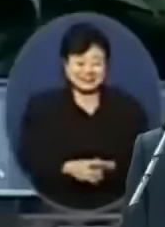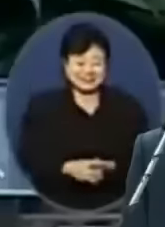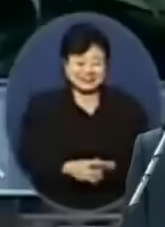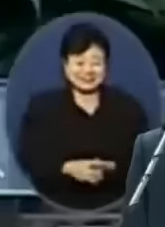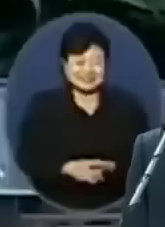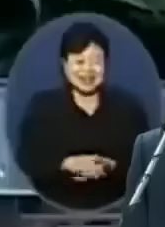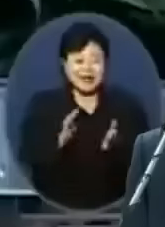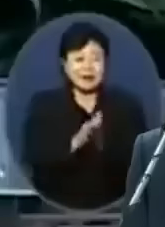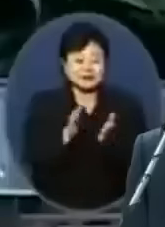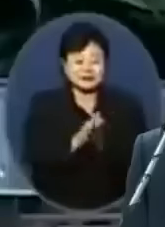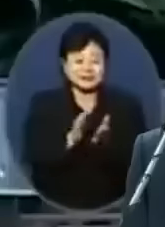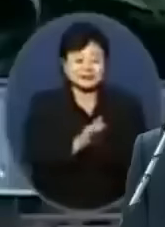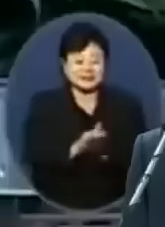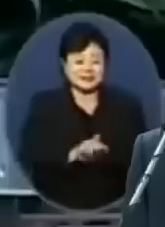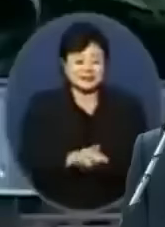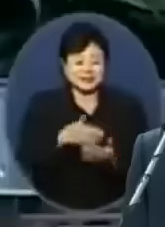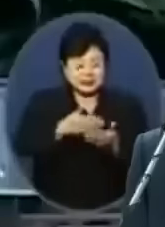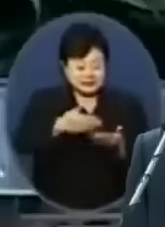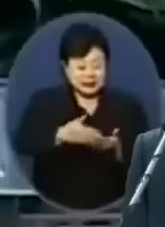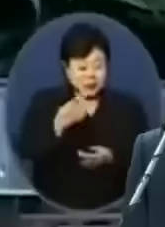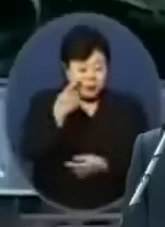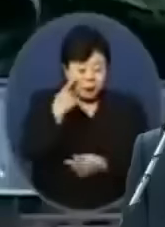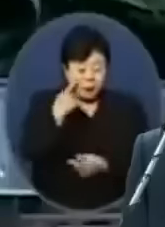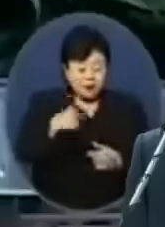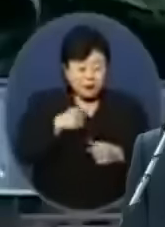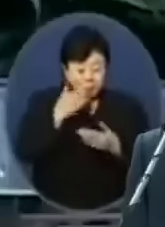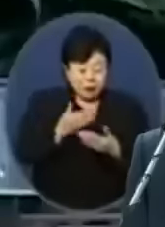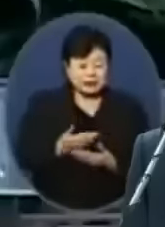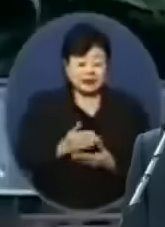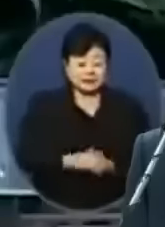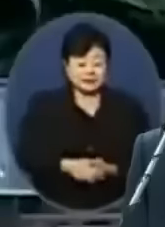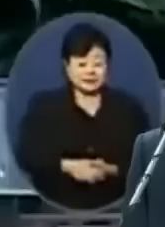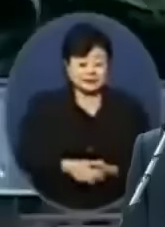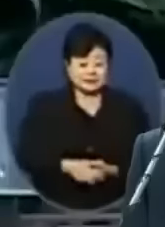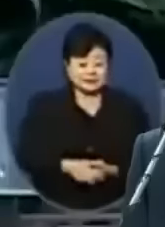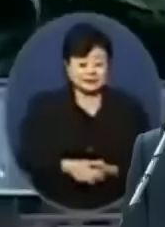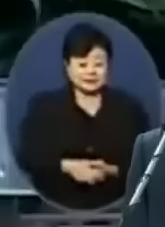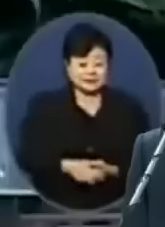그리고 박수를 치는 것을 기쁘게 받아들여라.